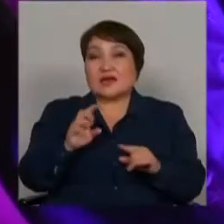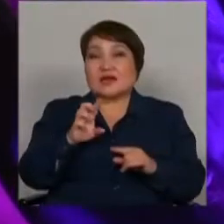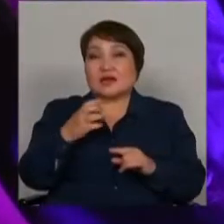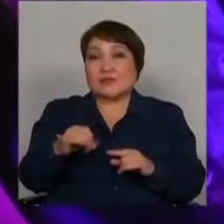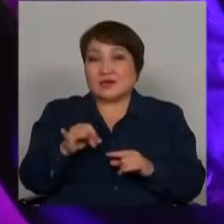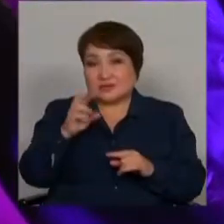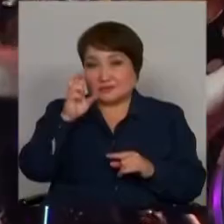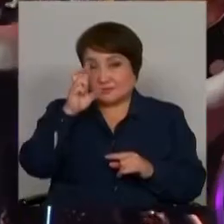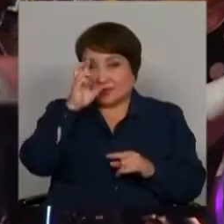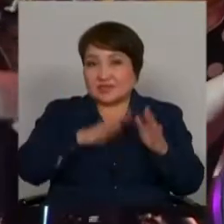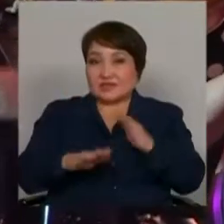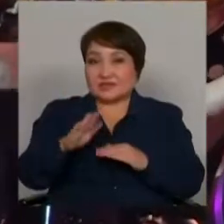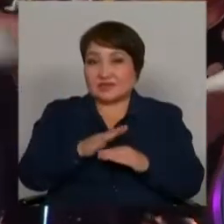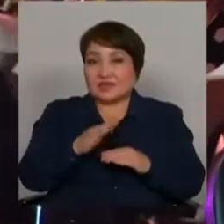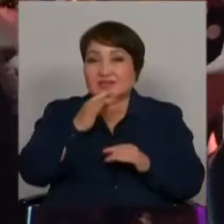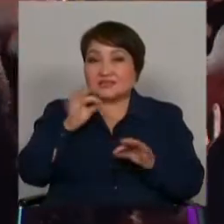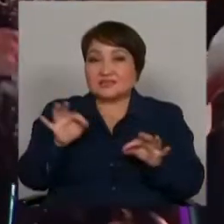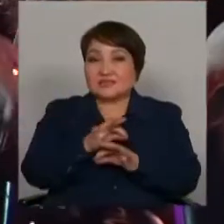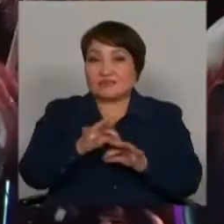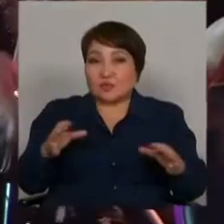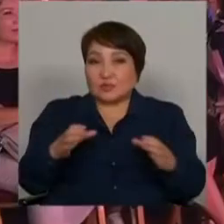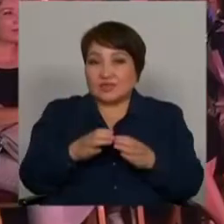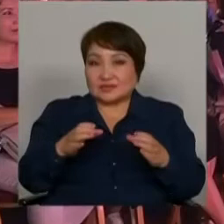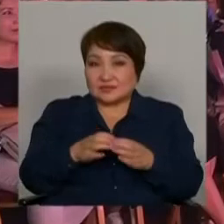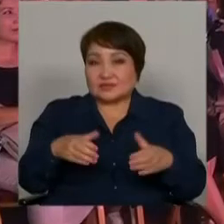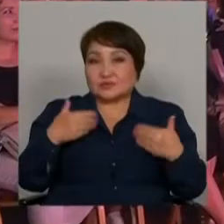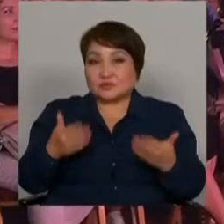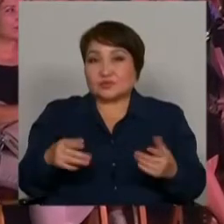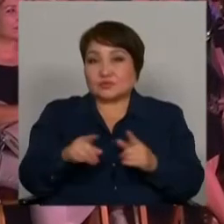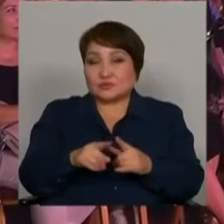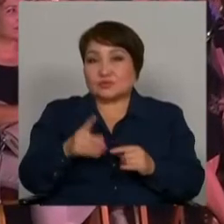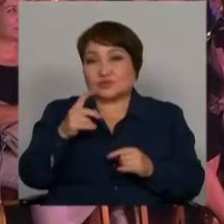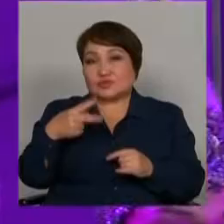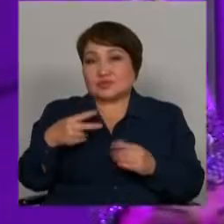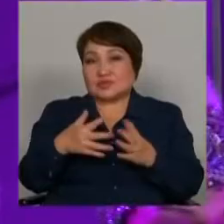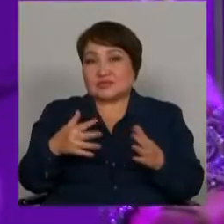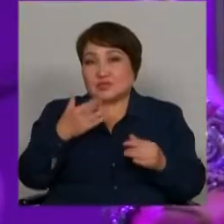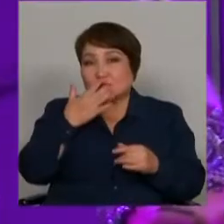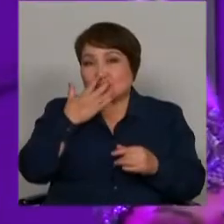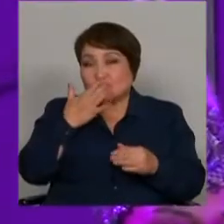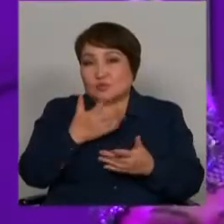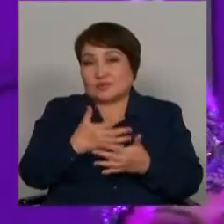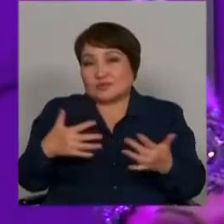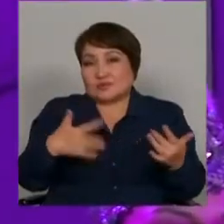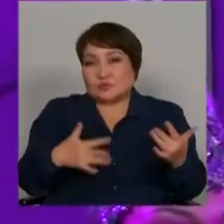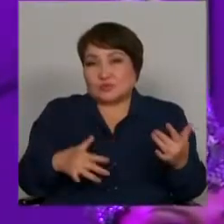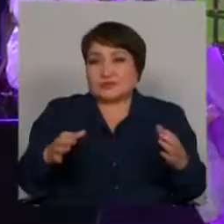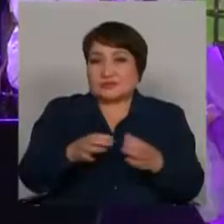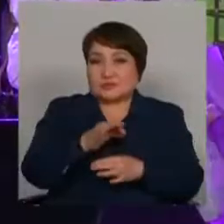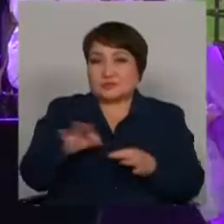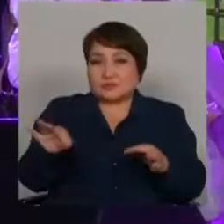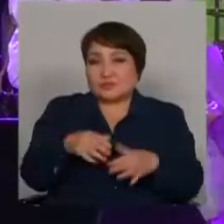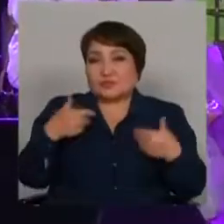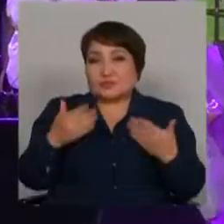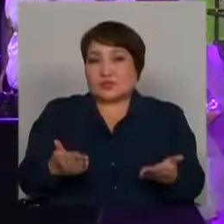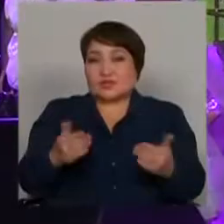мемлекеттік симфониялық оркестр сүйемелді. Дүйім жұртқа 20-дан астам ұлттық аспапта орындалған әуендер ұсынылды. Ал биылғы